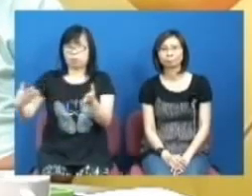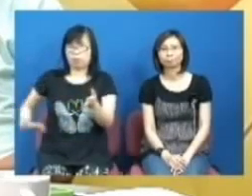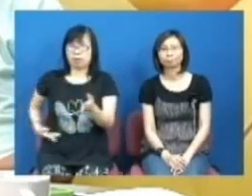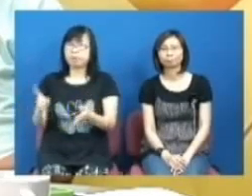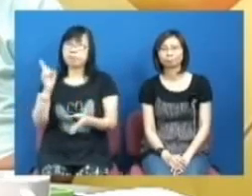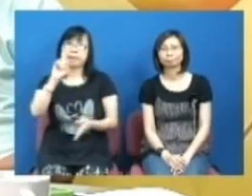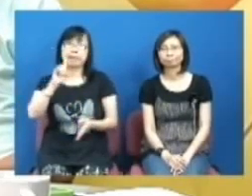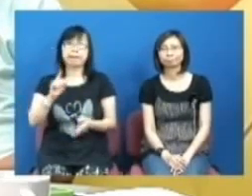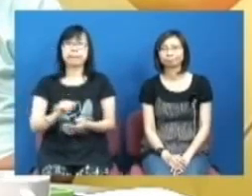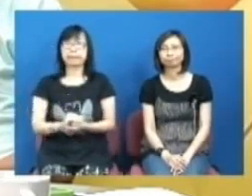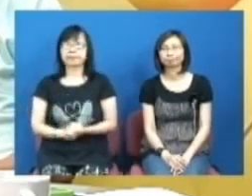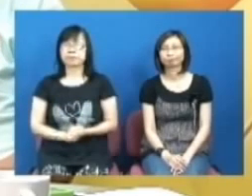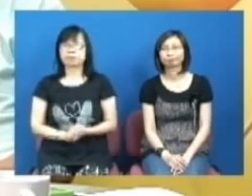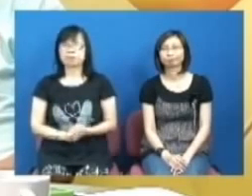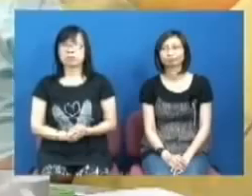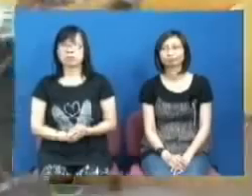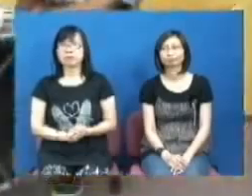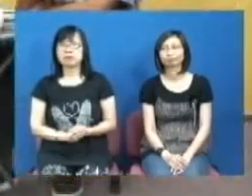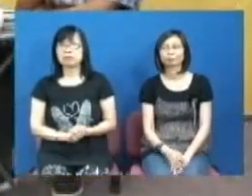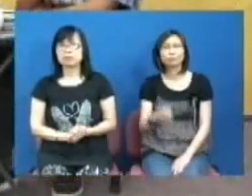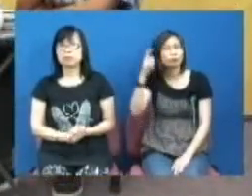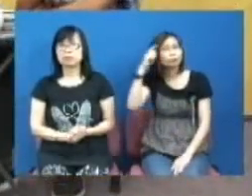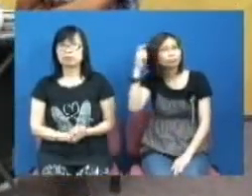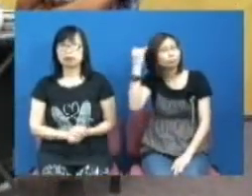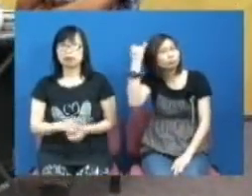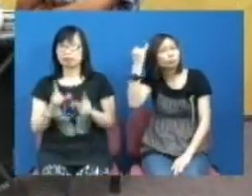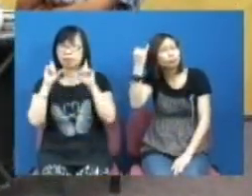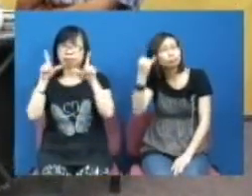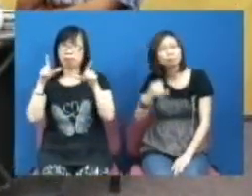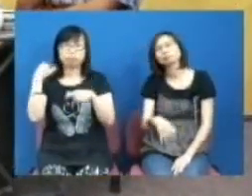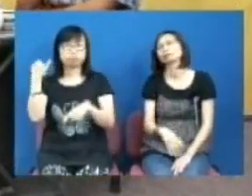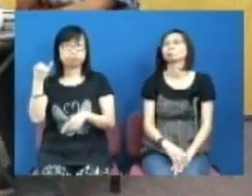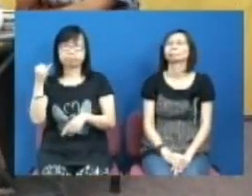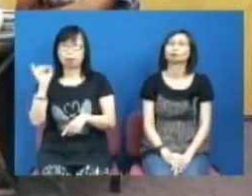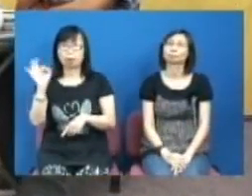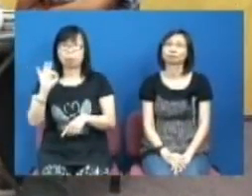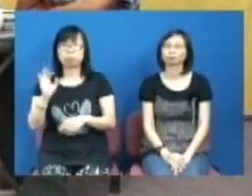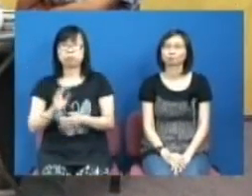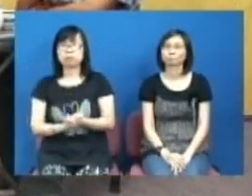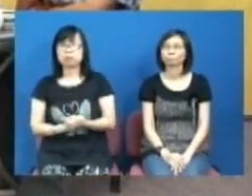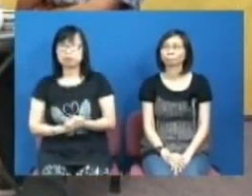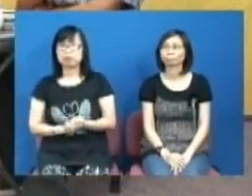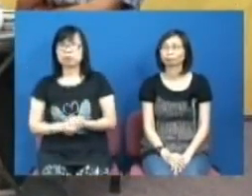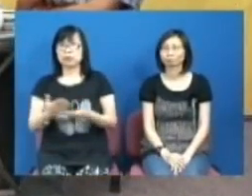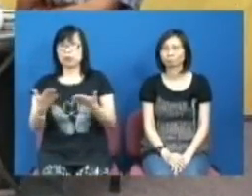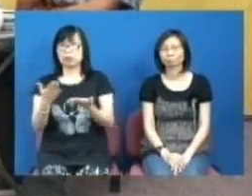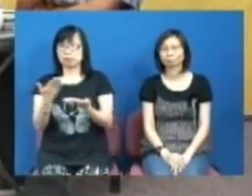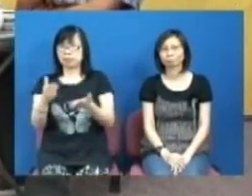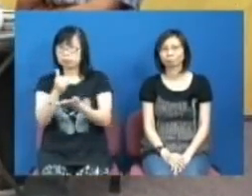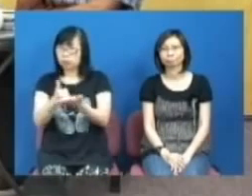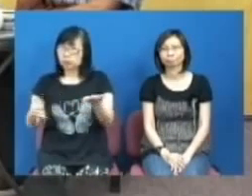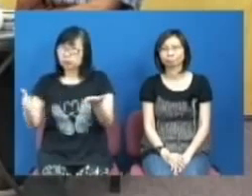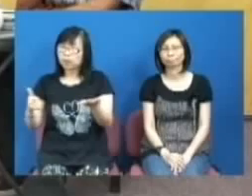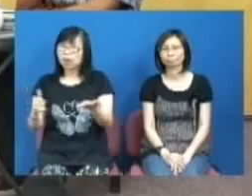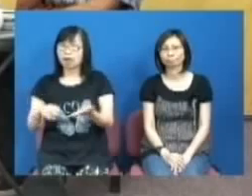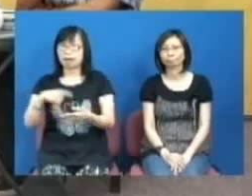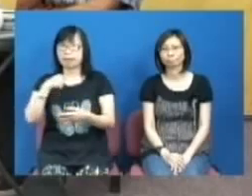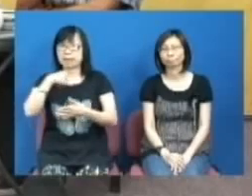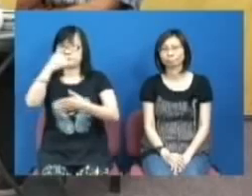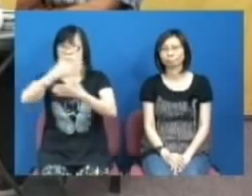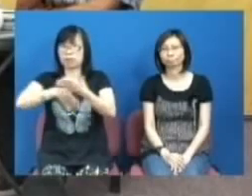呢？ 他知不知道是什麼呢？ 他答不到，就是說這種倒退是不是叫倒退呢？抑或是要減了